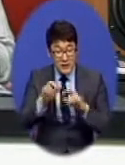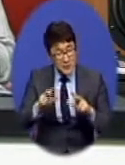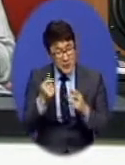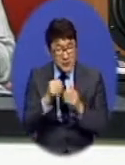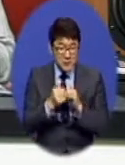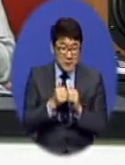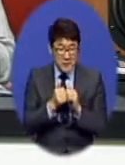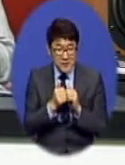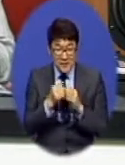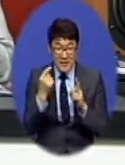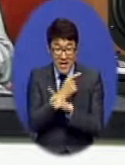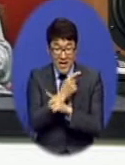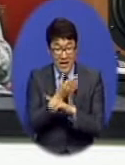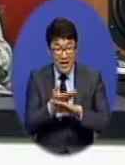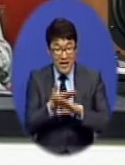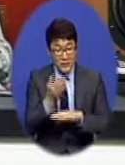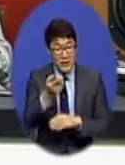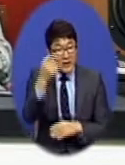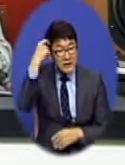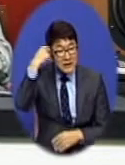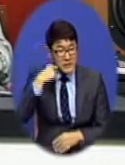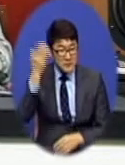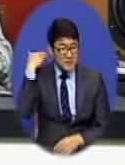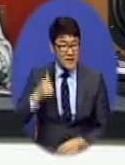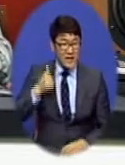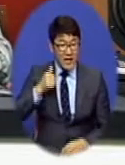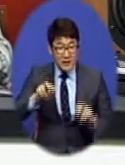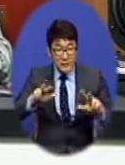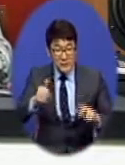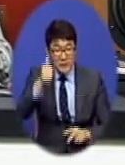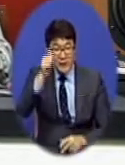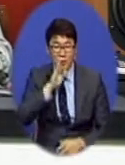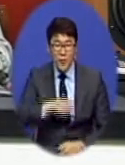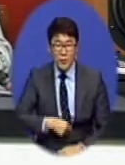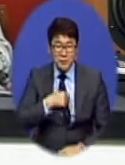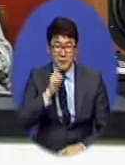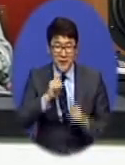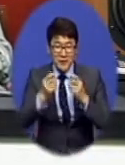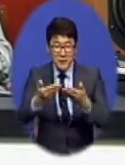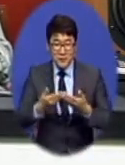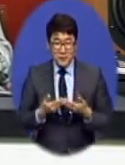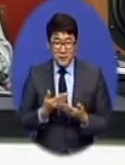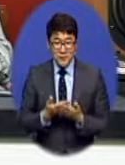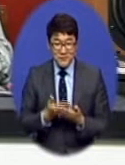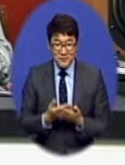어색하시고 달라졌지만 어떠세요? 과거가 좀 더 낫다 아니면 지금 솔직하게 말씀하셔도 돼요.